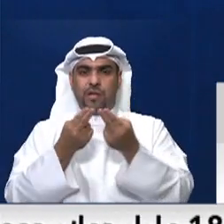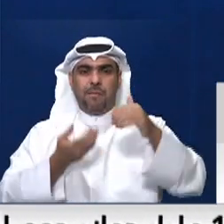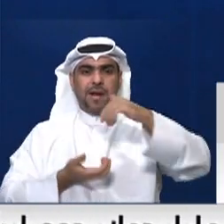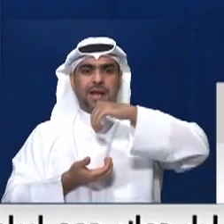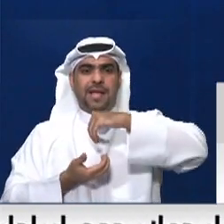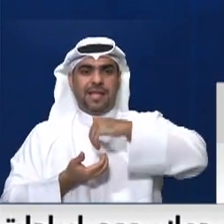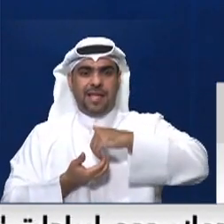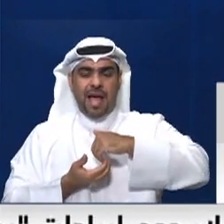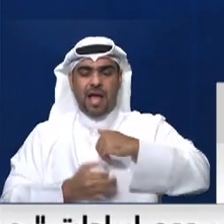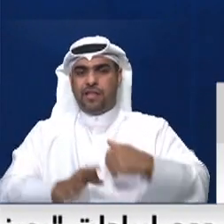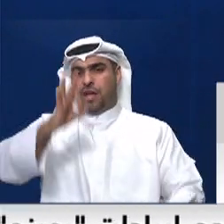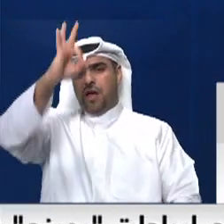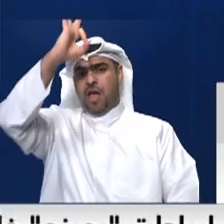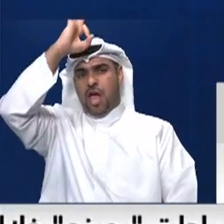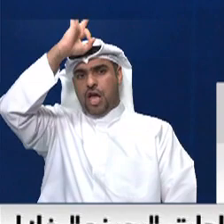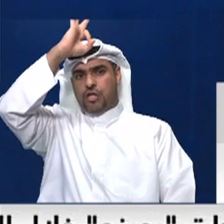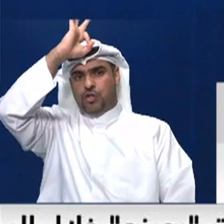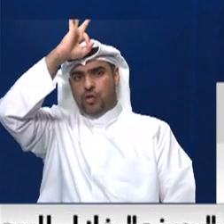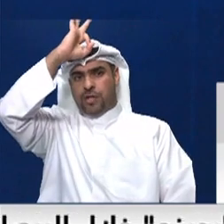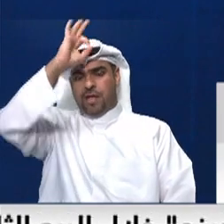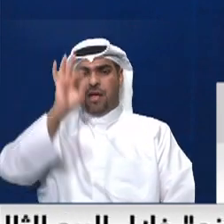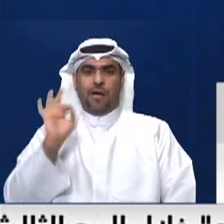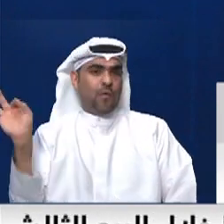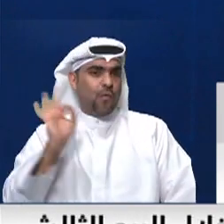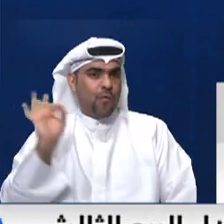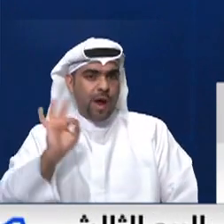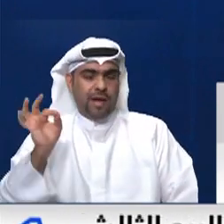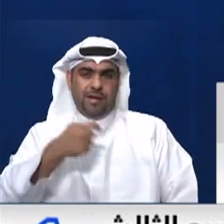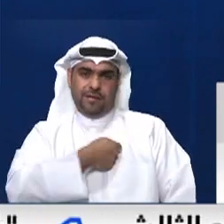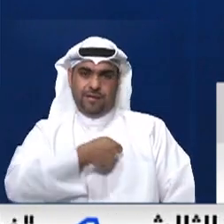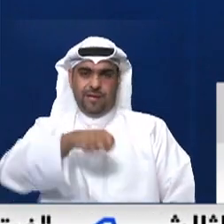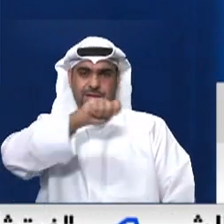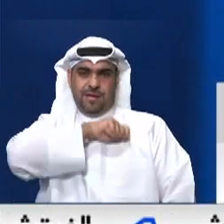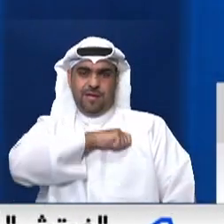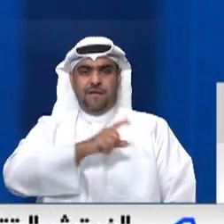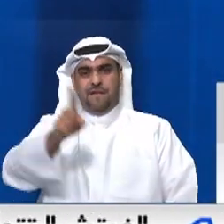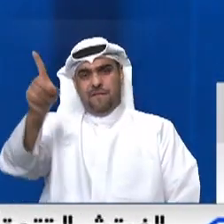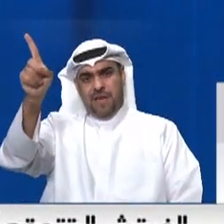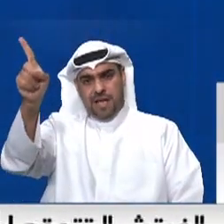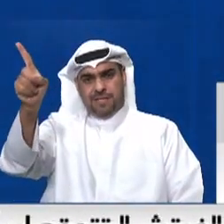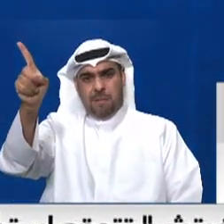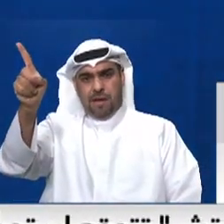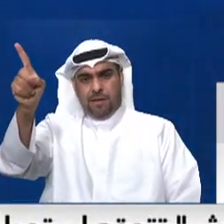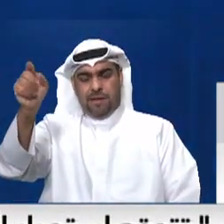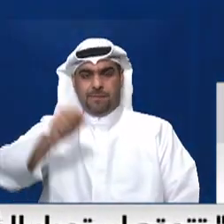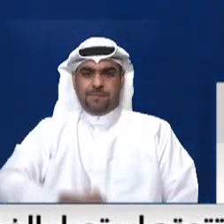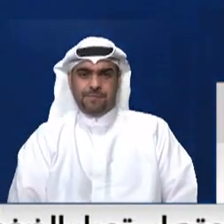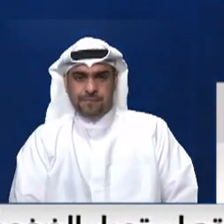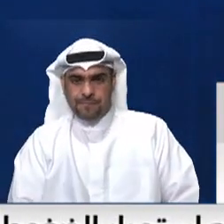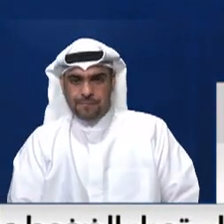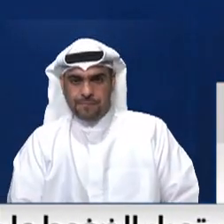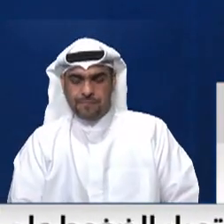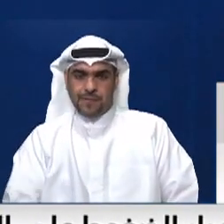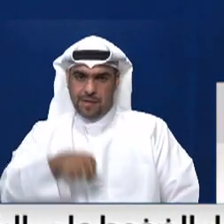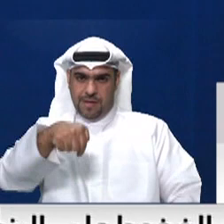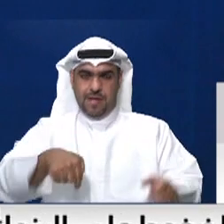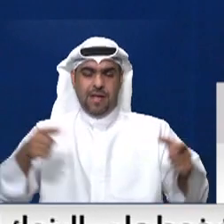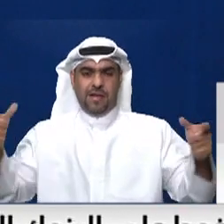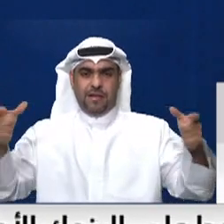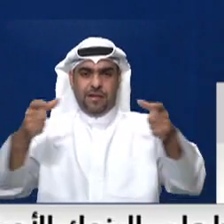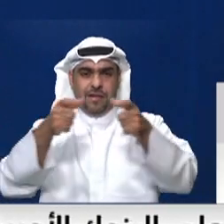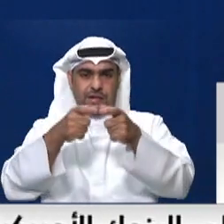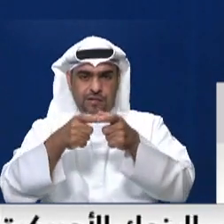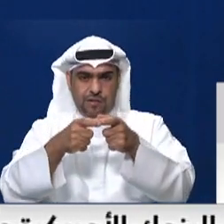السنوي للاتحاد الدولي لقوات الشرطة والدرك ذات الطابع العسكري الذي يعقد